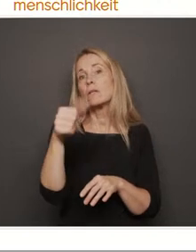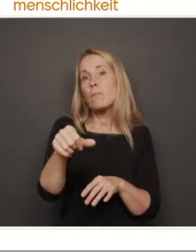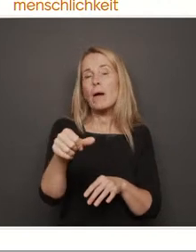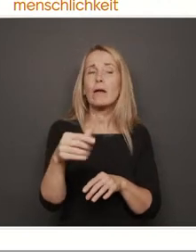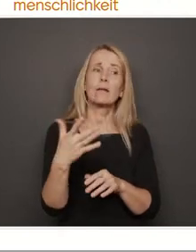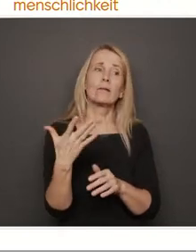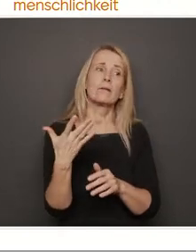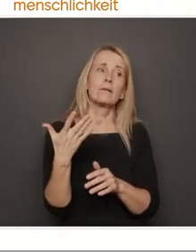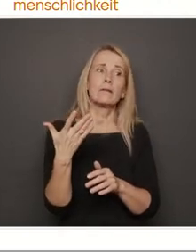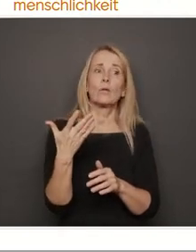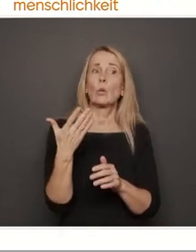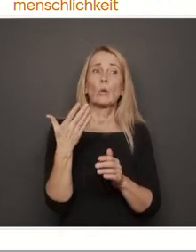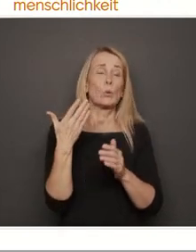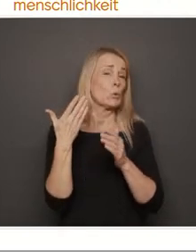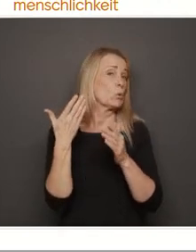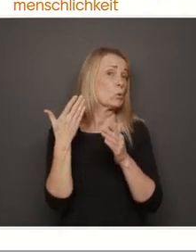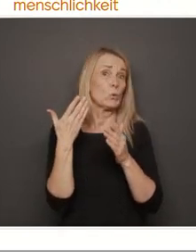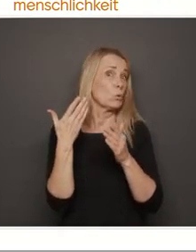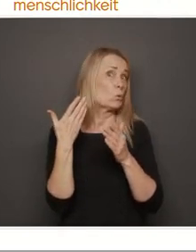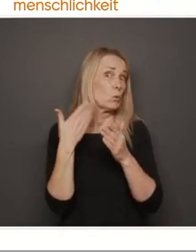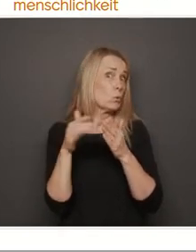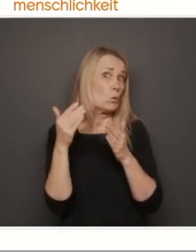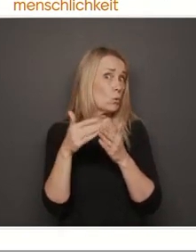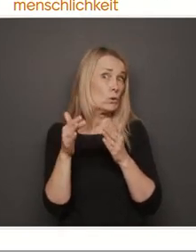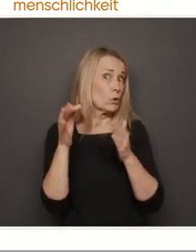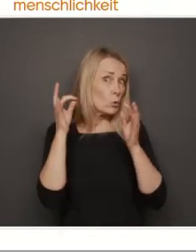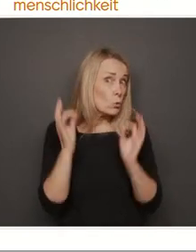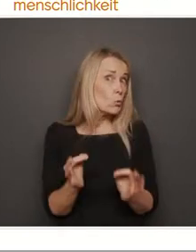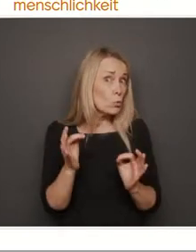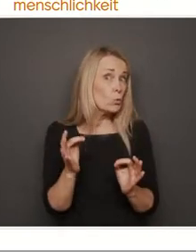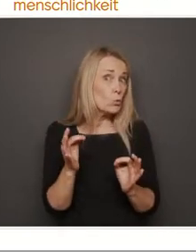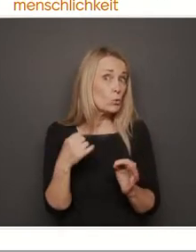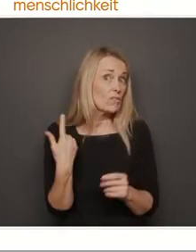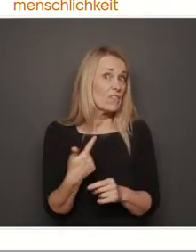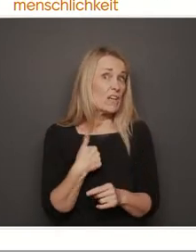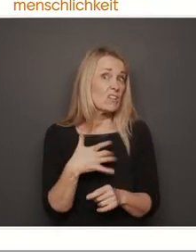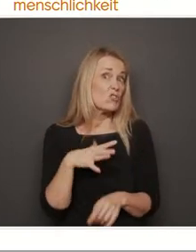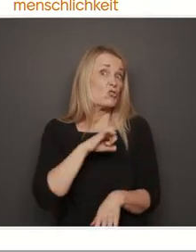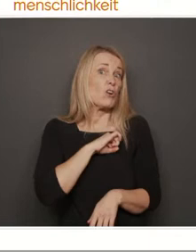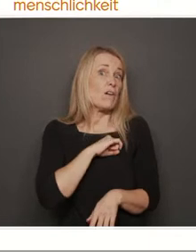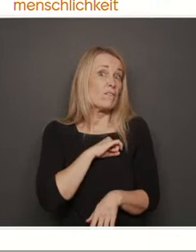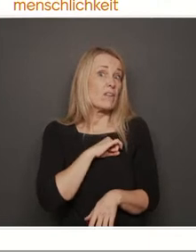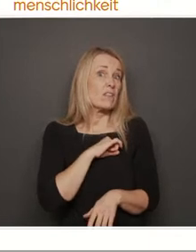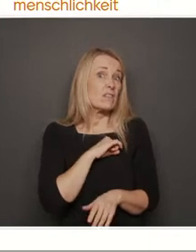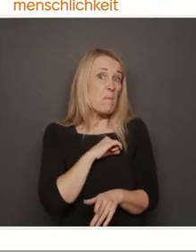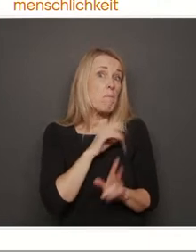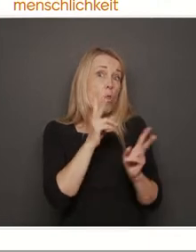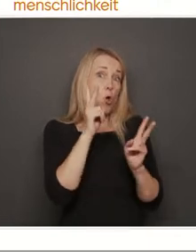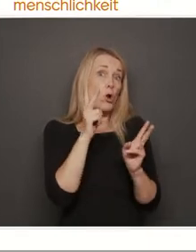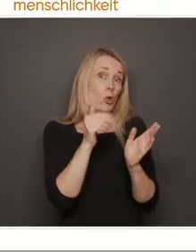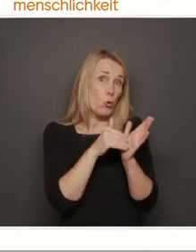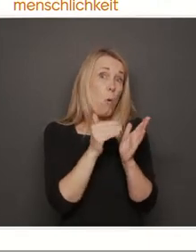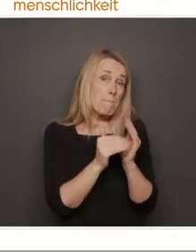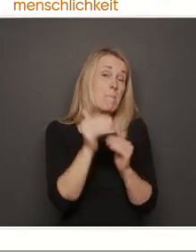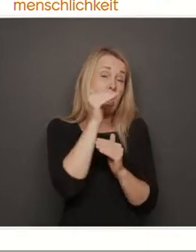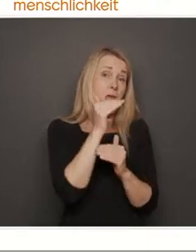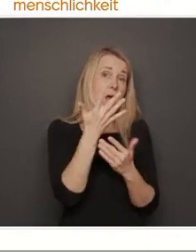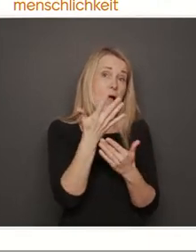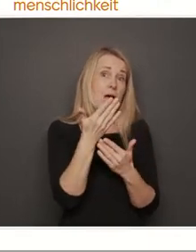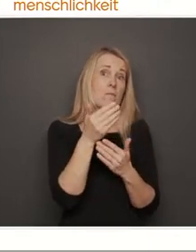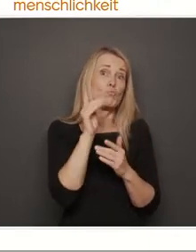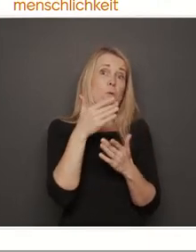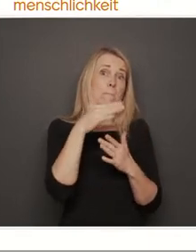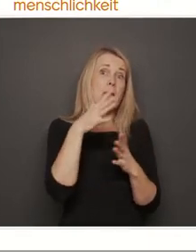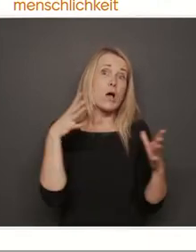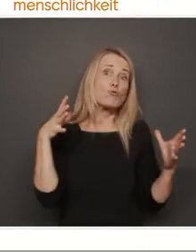vielleicht noch nicht ganz so gut zustande bringen, wie es möglich wäre. Dass es vielleicht mehr